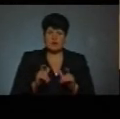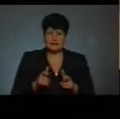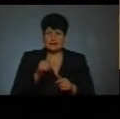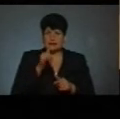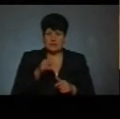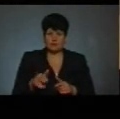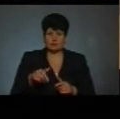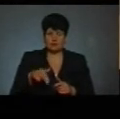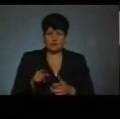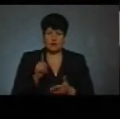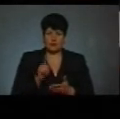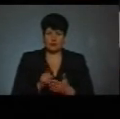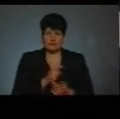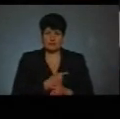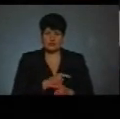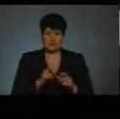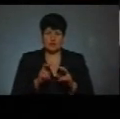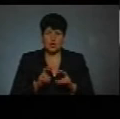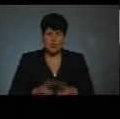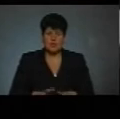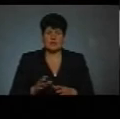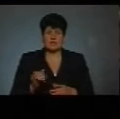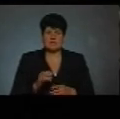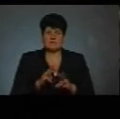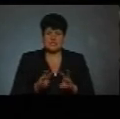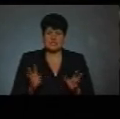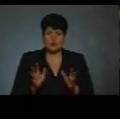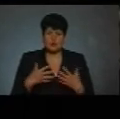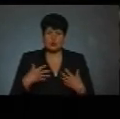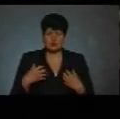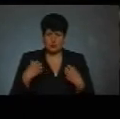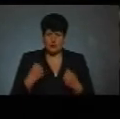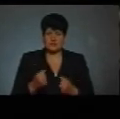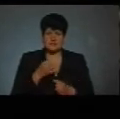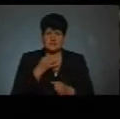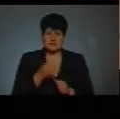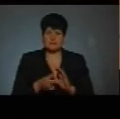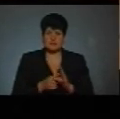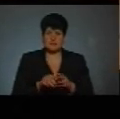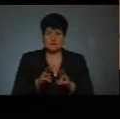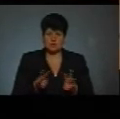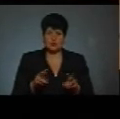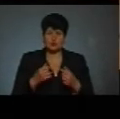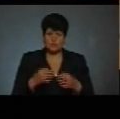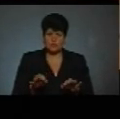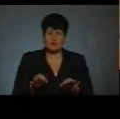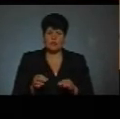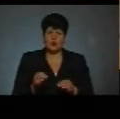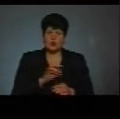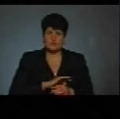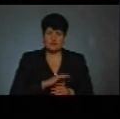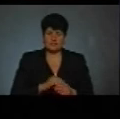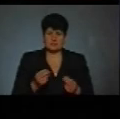можуть пройти обов'язковий медогляд. А за словами міністра охорони здоров'я Максима Степанова, Кабмін дозволив користуватися грошима з фонду